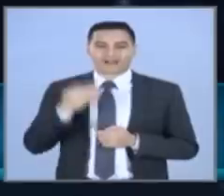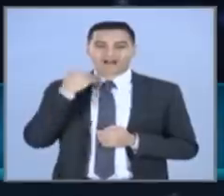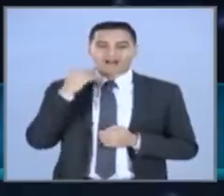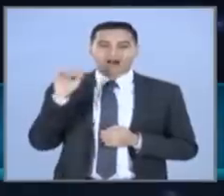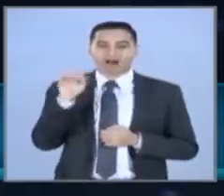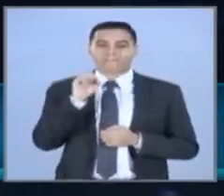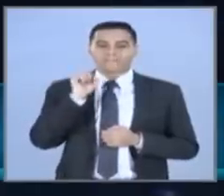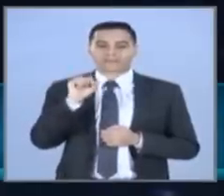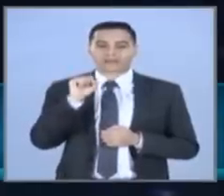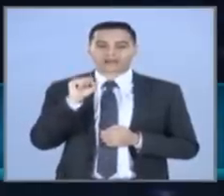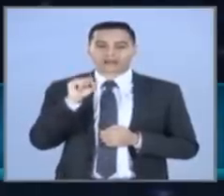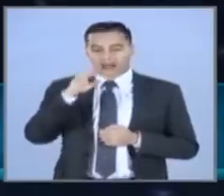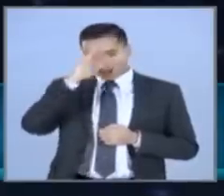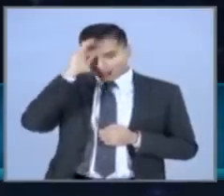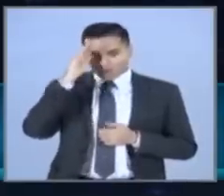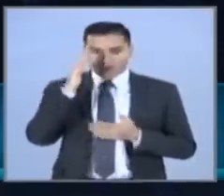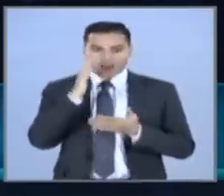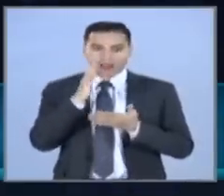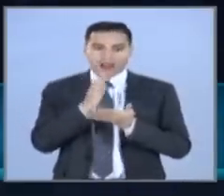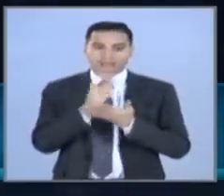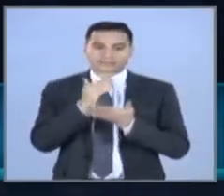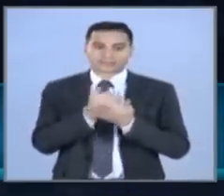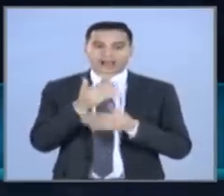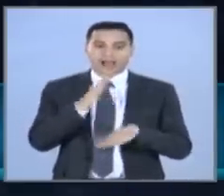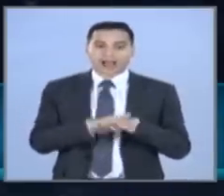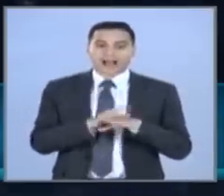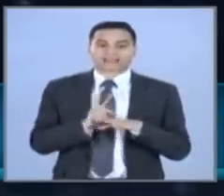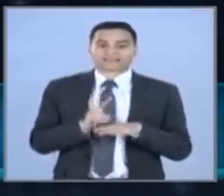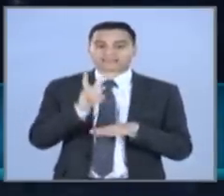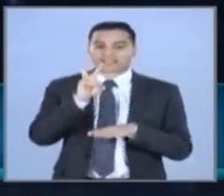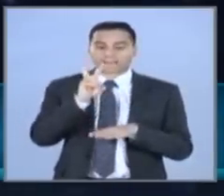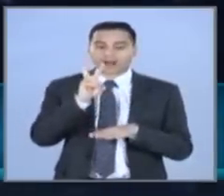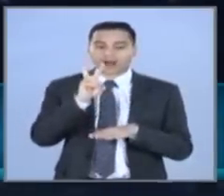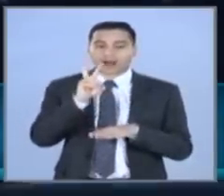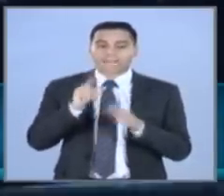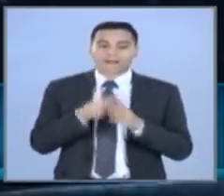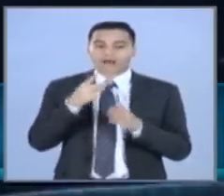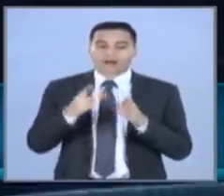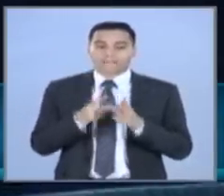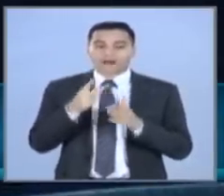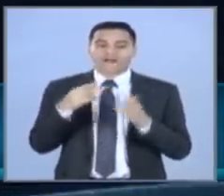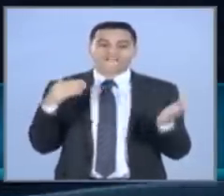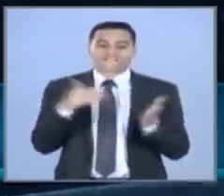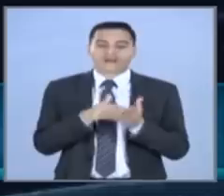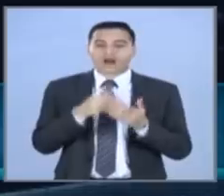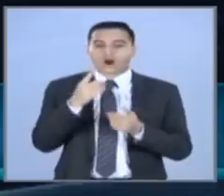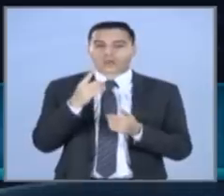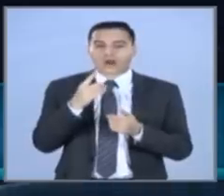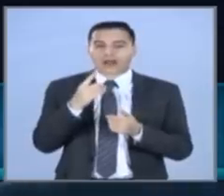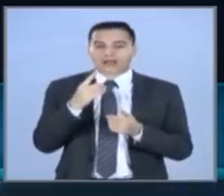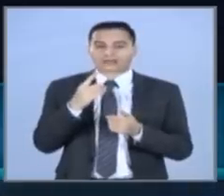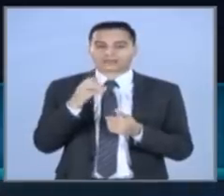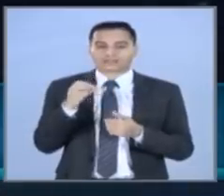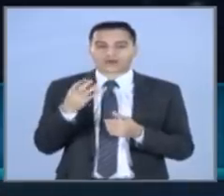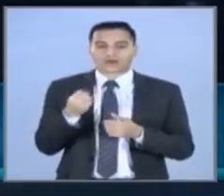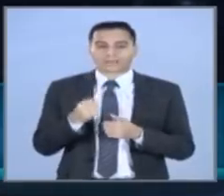ما هو الرقم الذي إذا تم قسمته على 7 مرتين كان الناتج 1؟